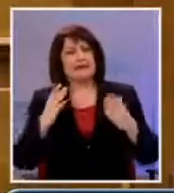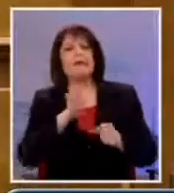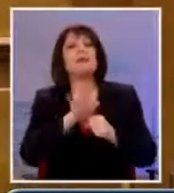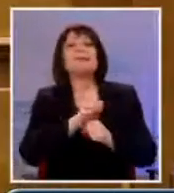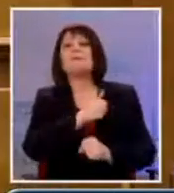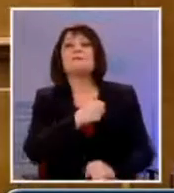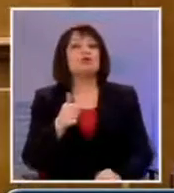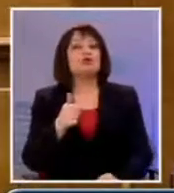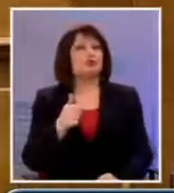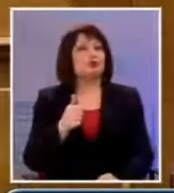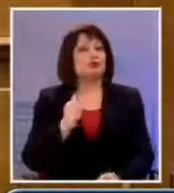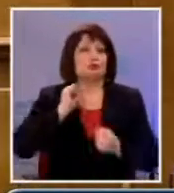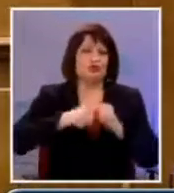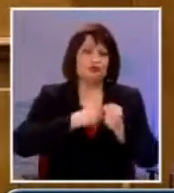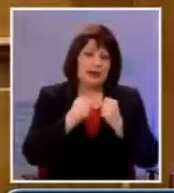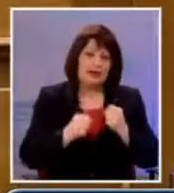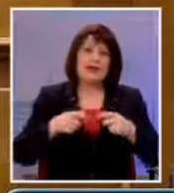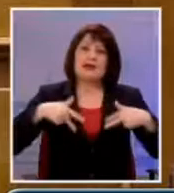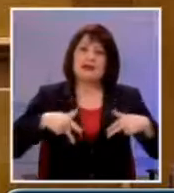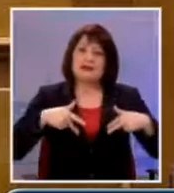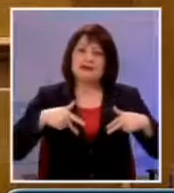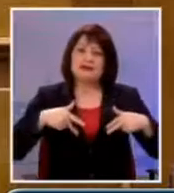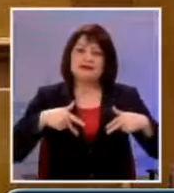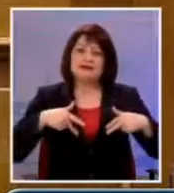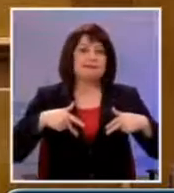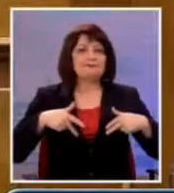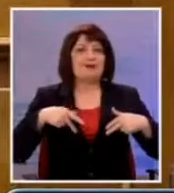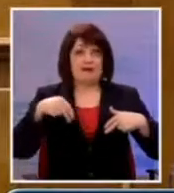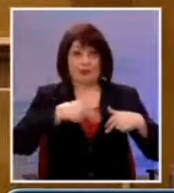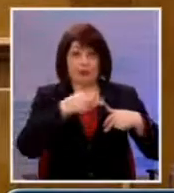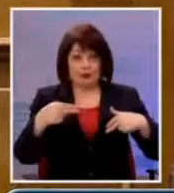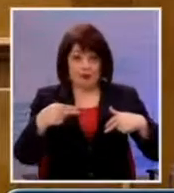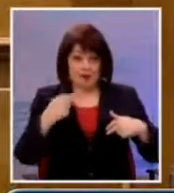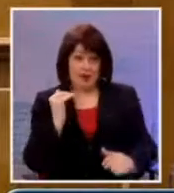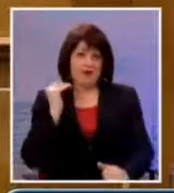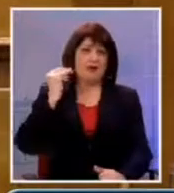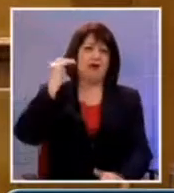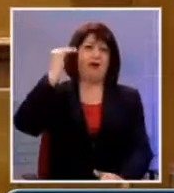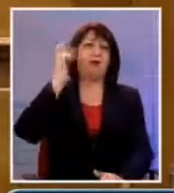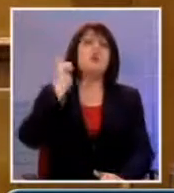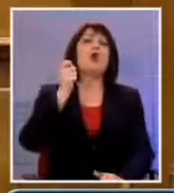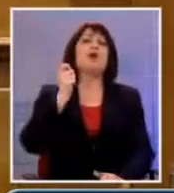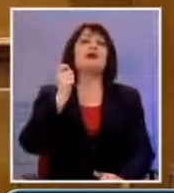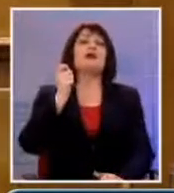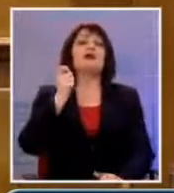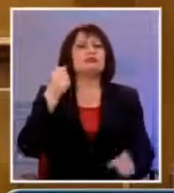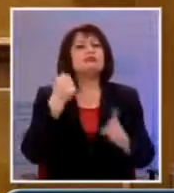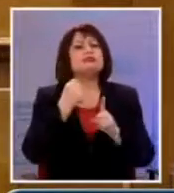Δεν φτάνει μόνο, να το πω έτσι, οι προσπάθειες που θα κάνει η κυβέρνηση να φέρει αυτό το θέμα στο υψηλότερο δυνατό πολιτικό επίπεδο και να